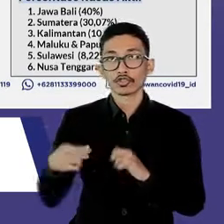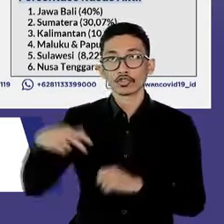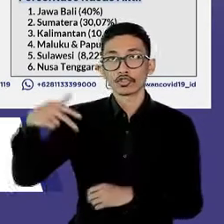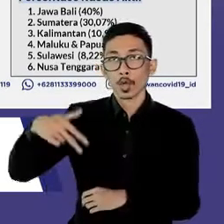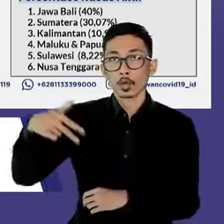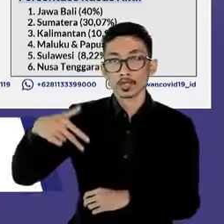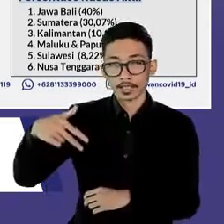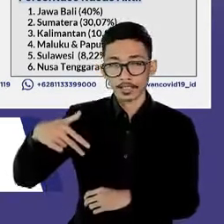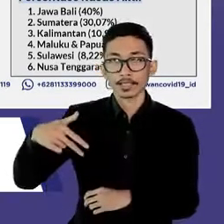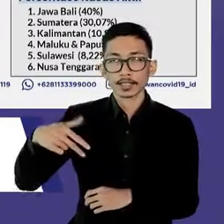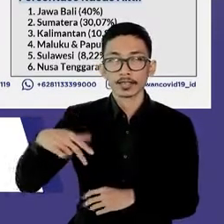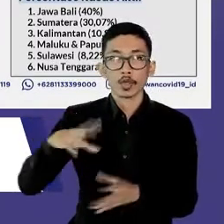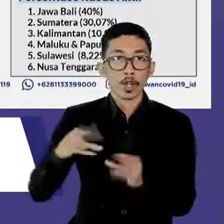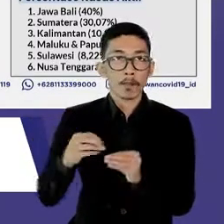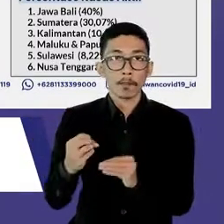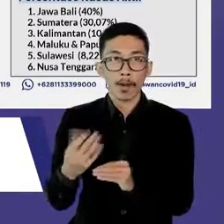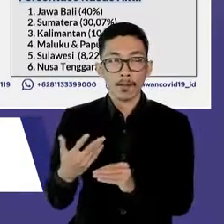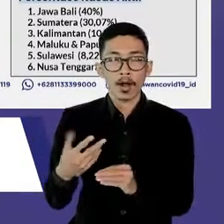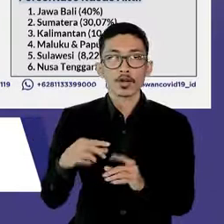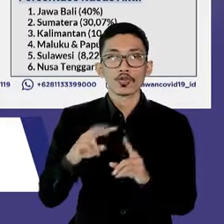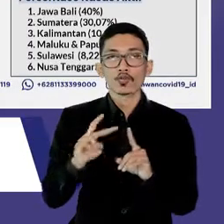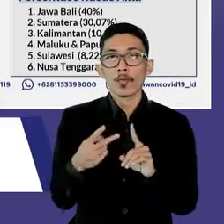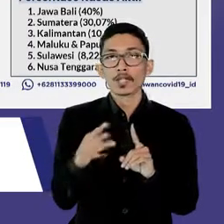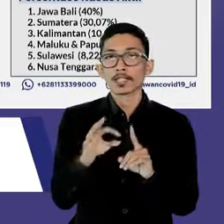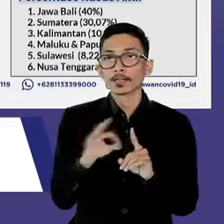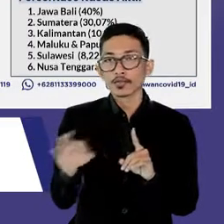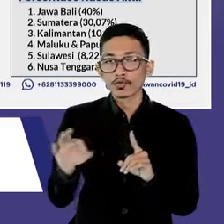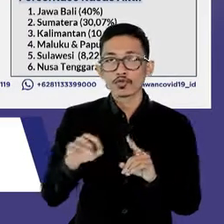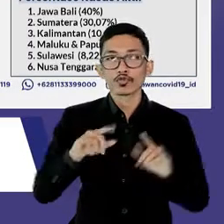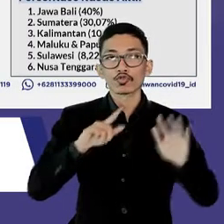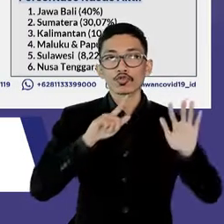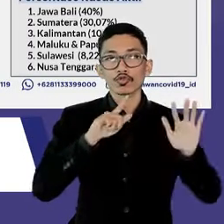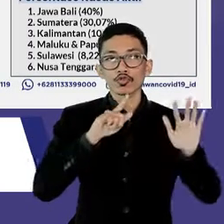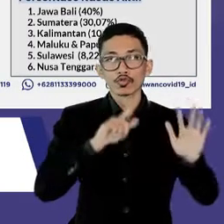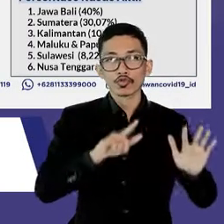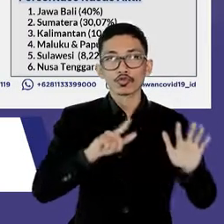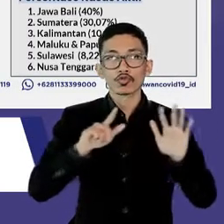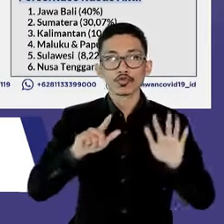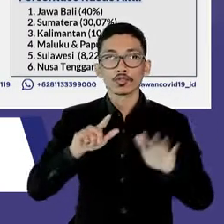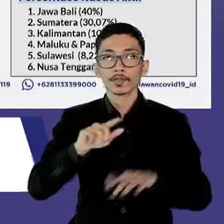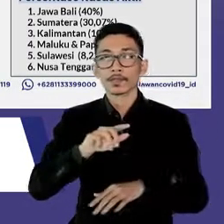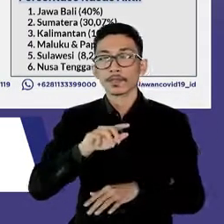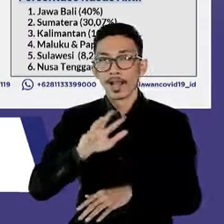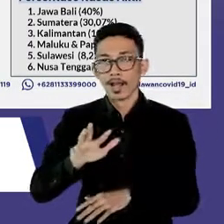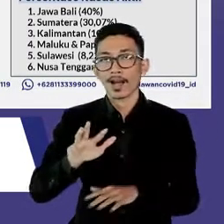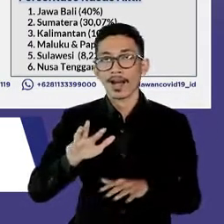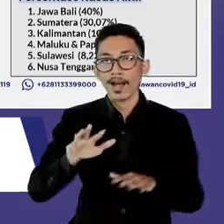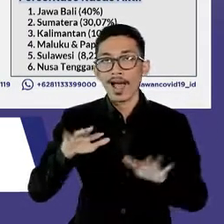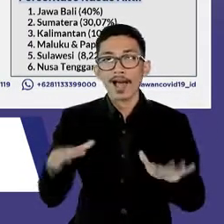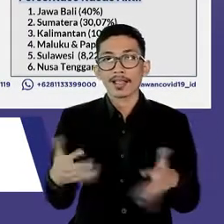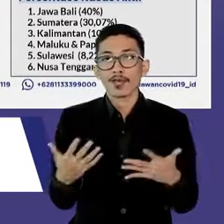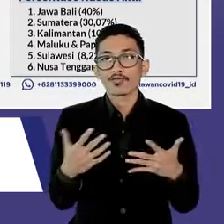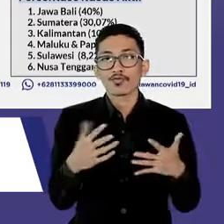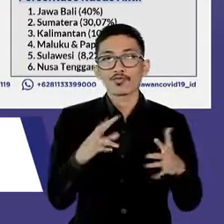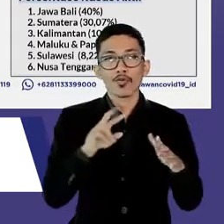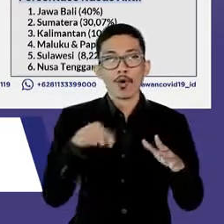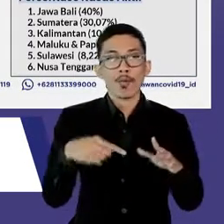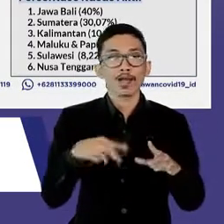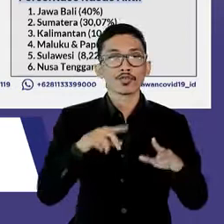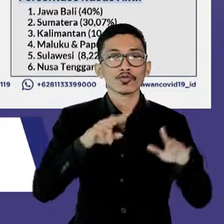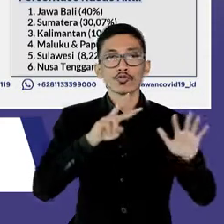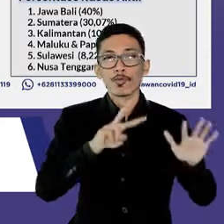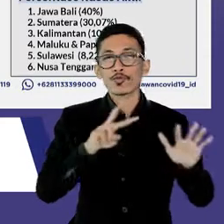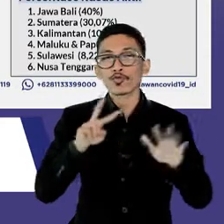sebesar 12770 9/8 koma 22 persen jika